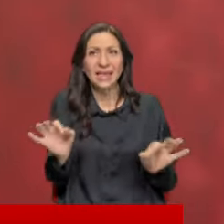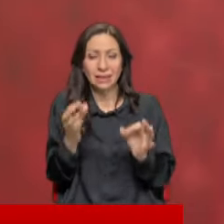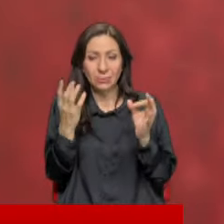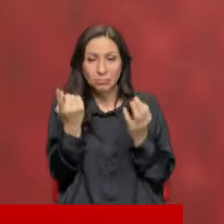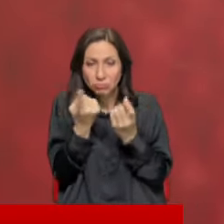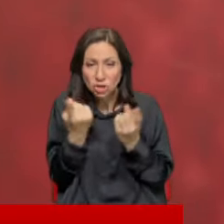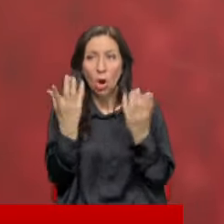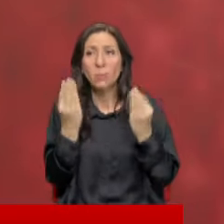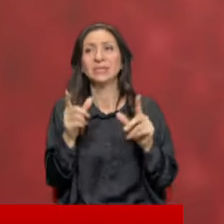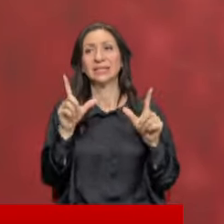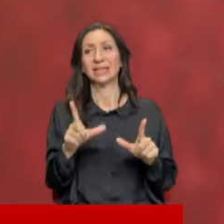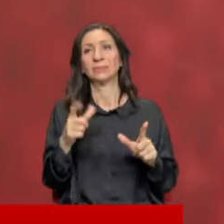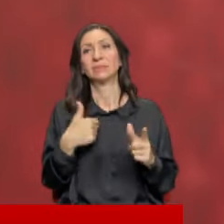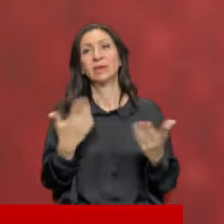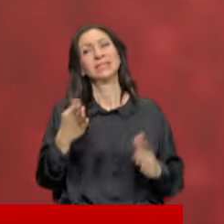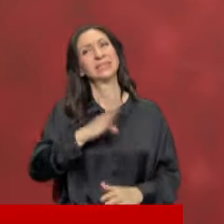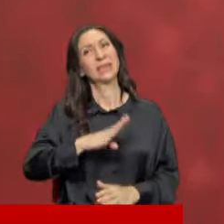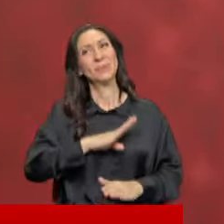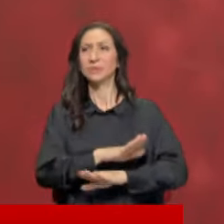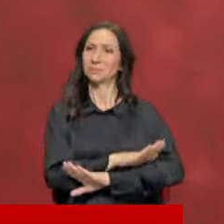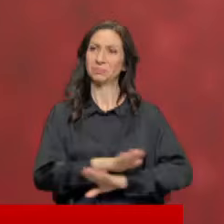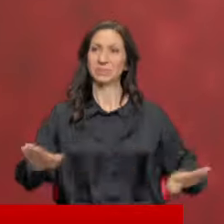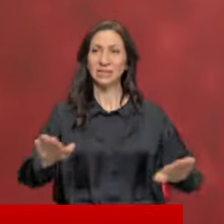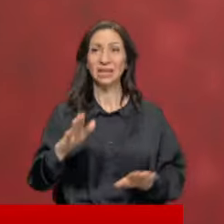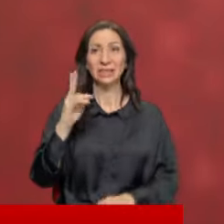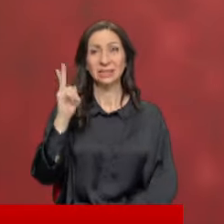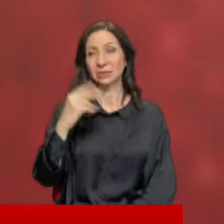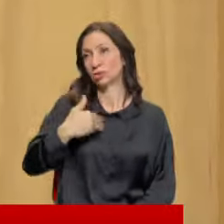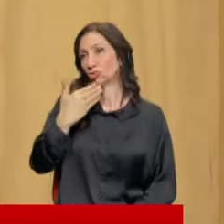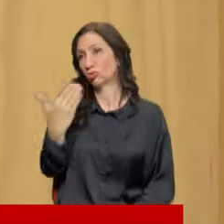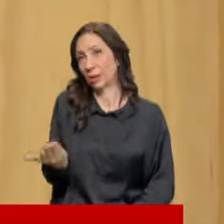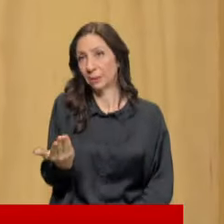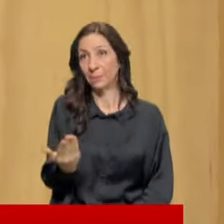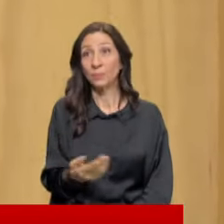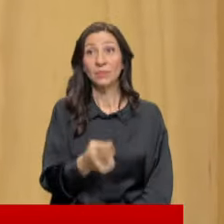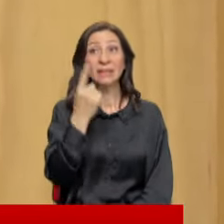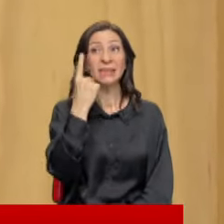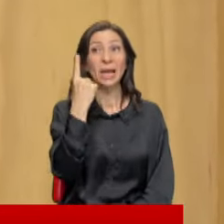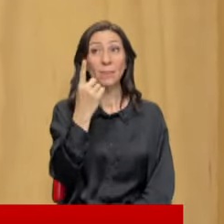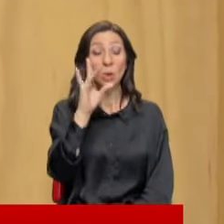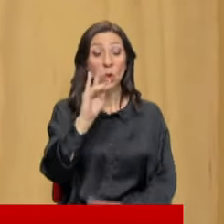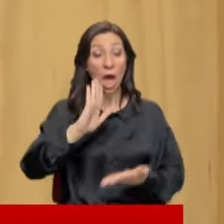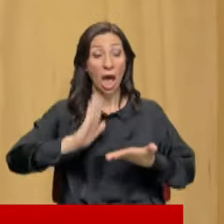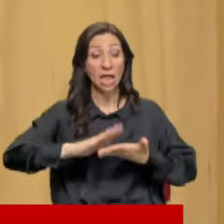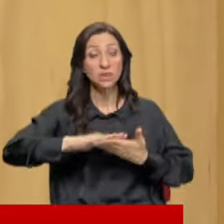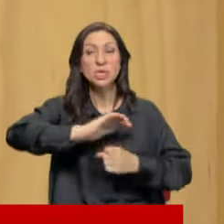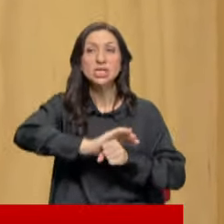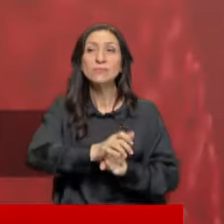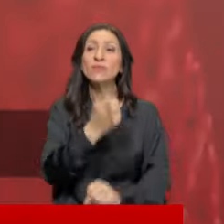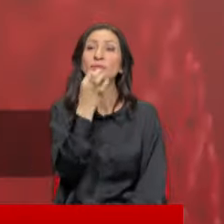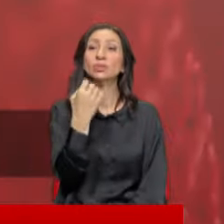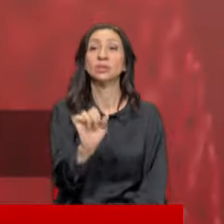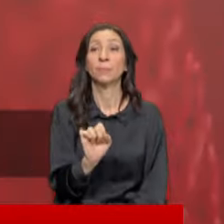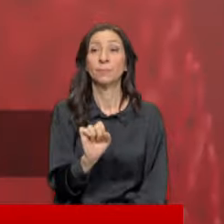atılması gerektiğini, bizim de artık sabrımızın tükenmeye başladığını kendisine ifade ettim. Tek bir ülküdaşımı ezdirmeyeceğim.